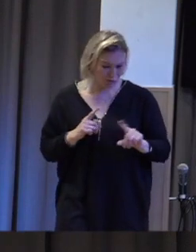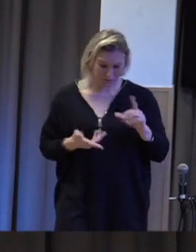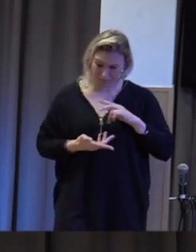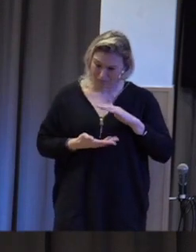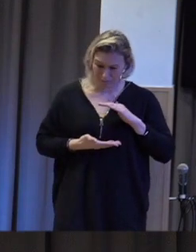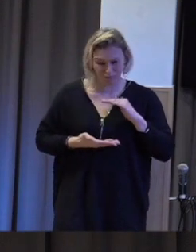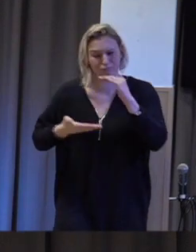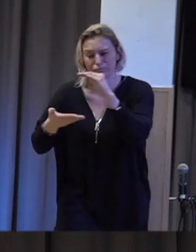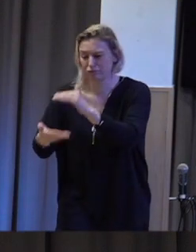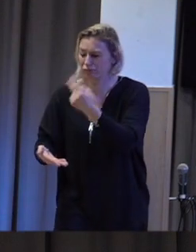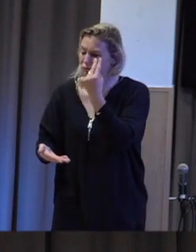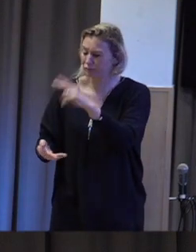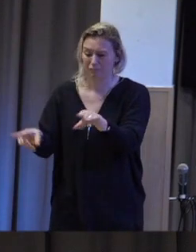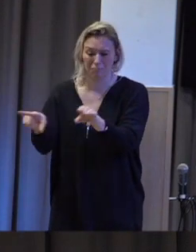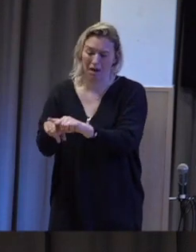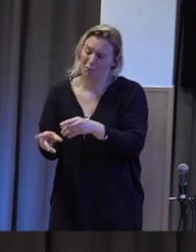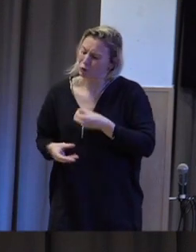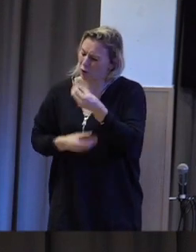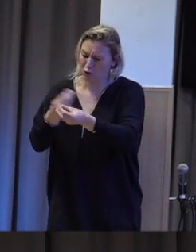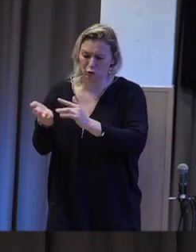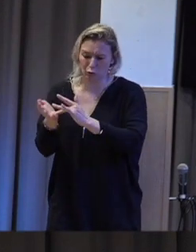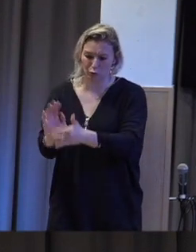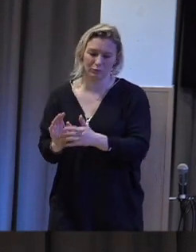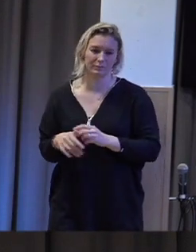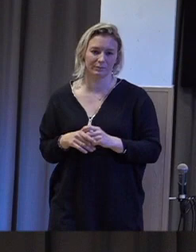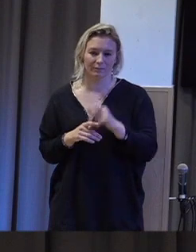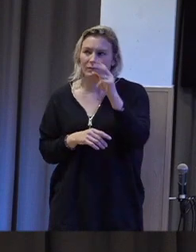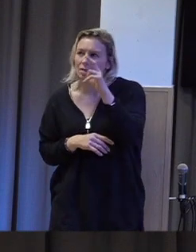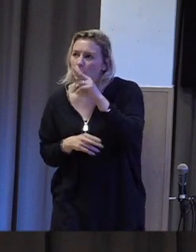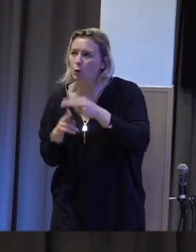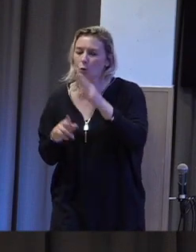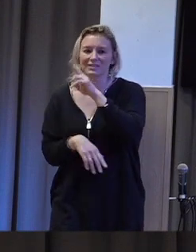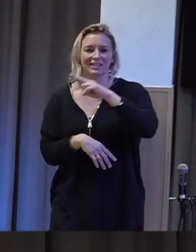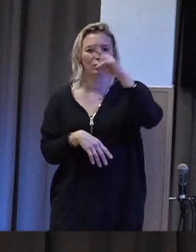donne. Que le nom du Seigneur soit béni.